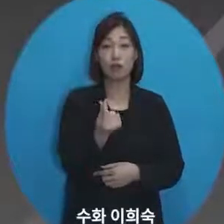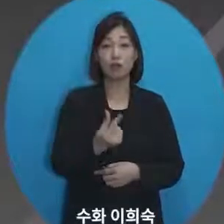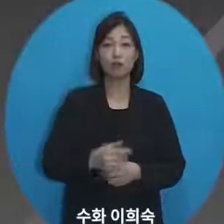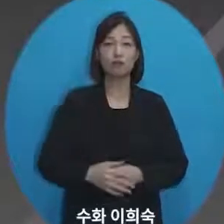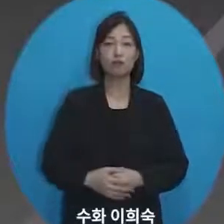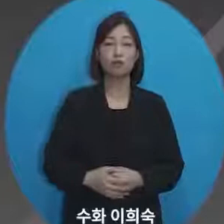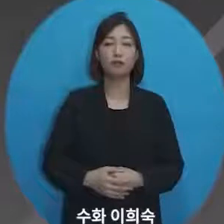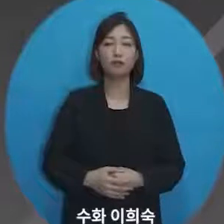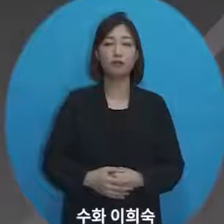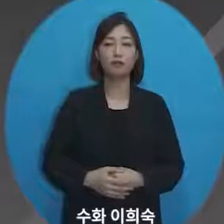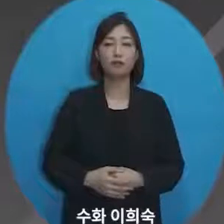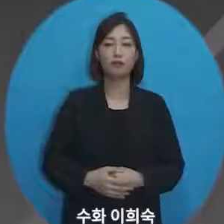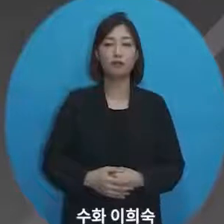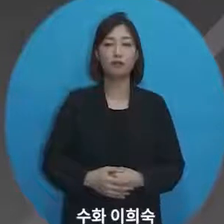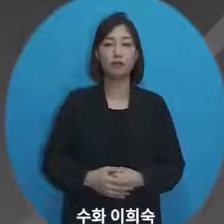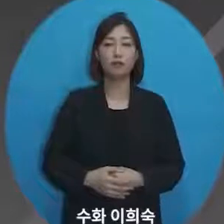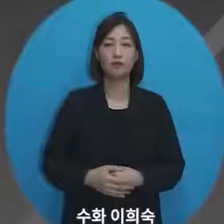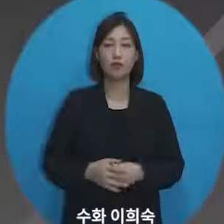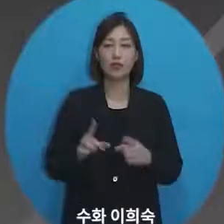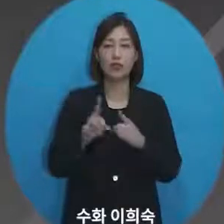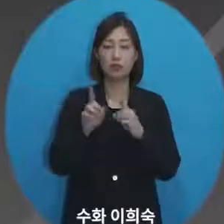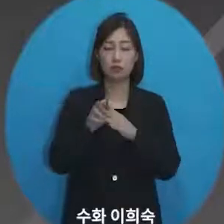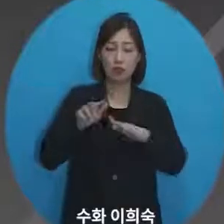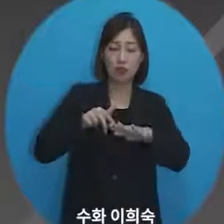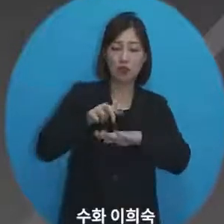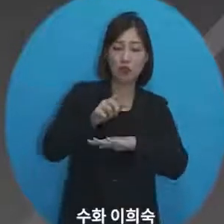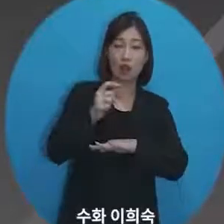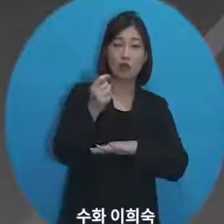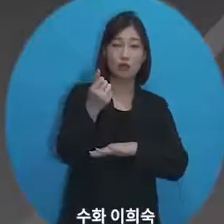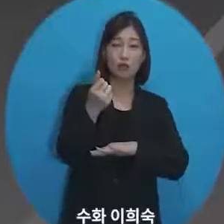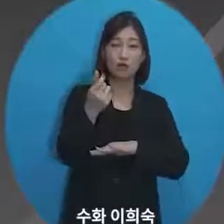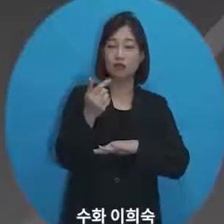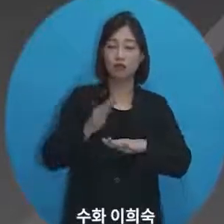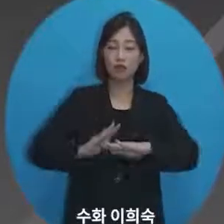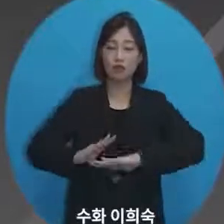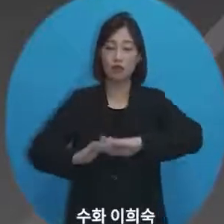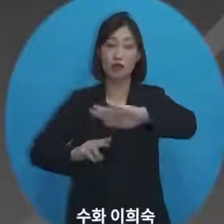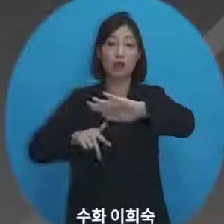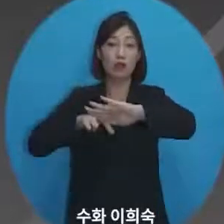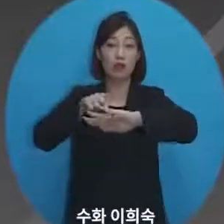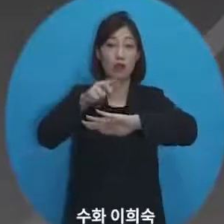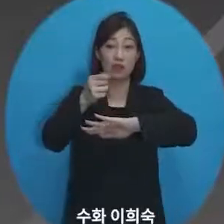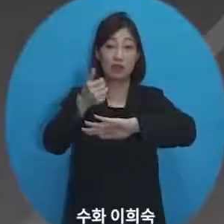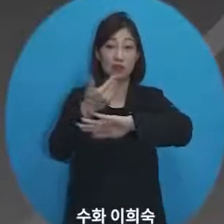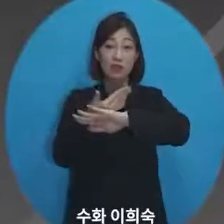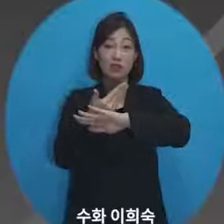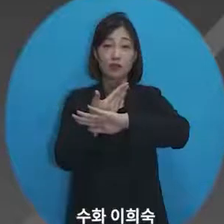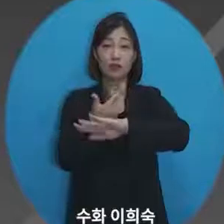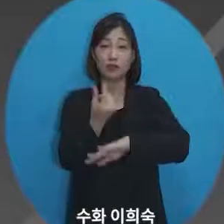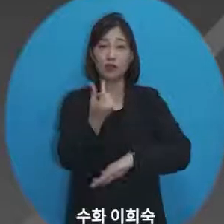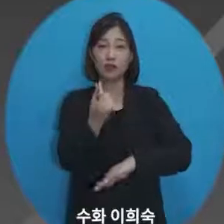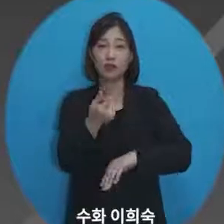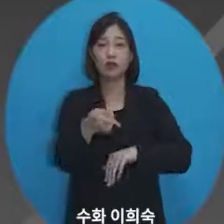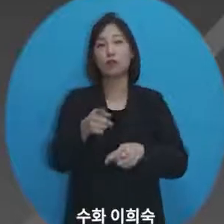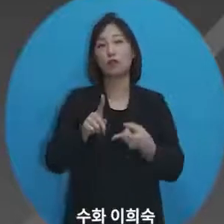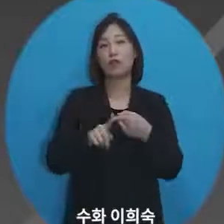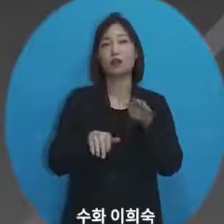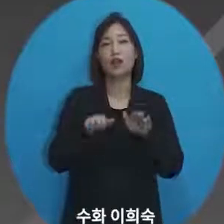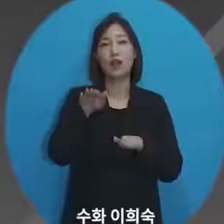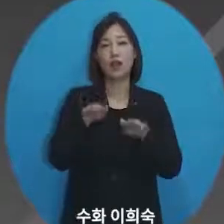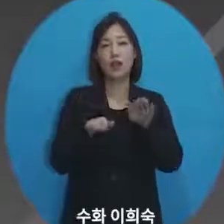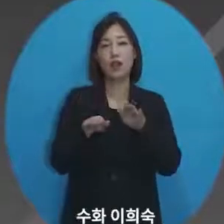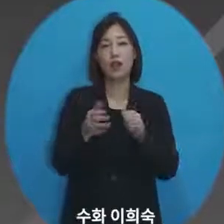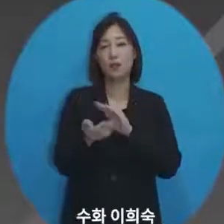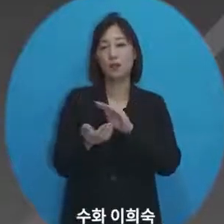우리가 복도라든지 동일한 층에도 경사로들이 이제 레벨 차이가 나게 되면 경사로를